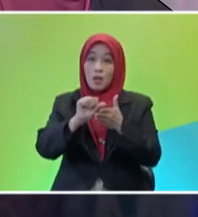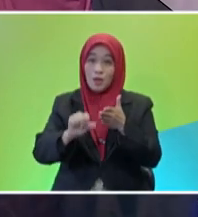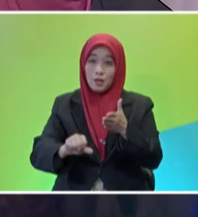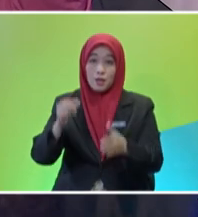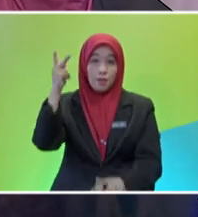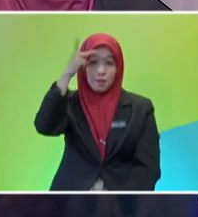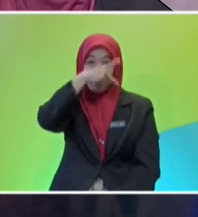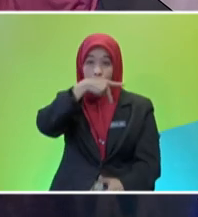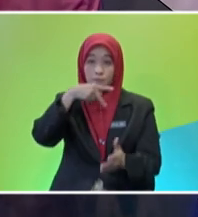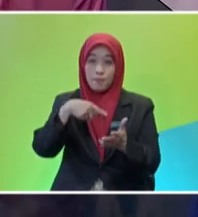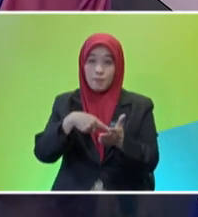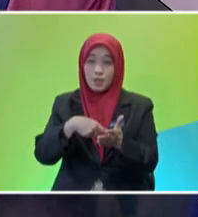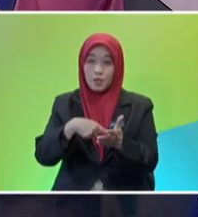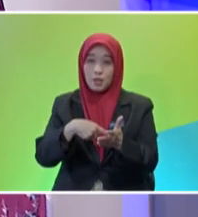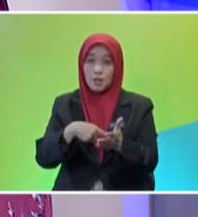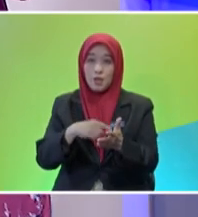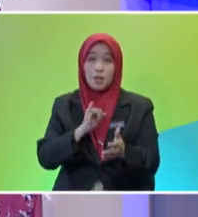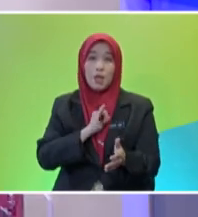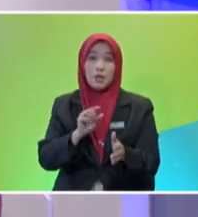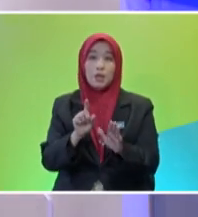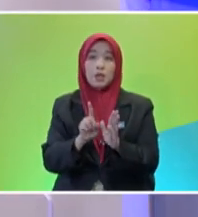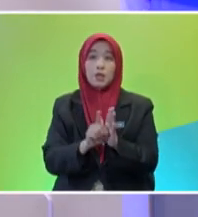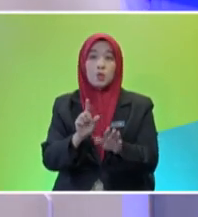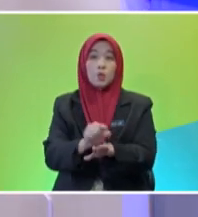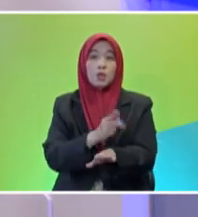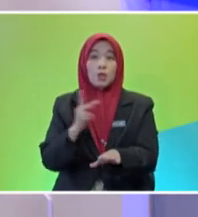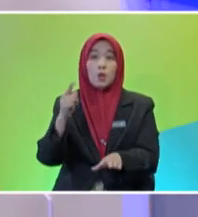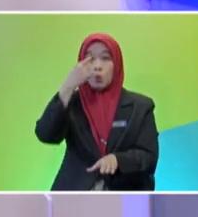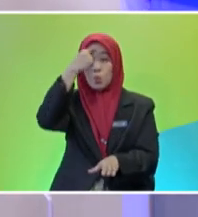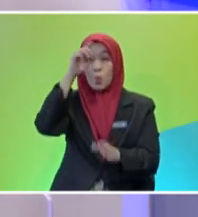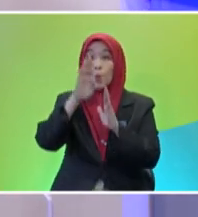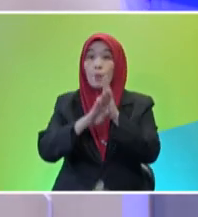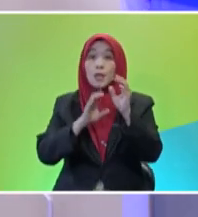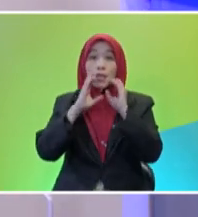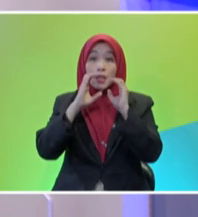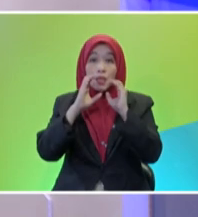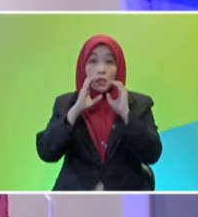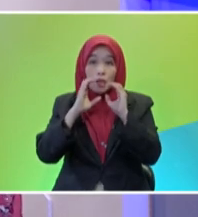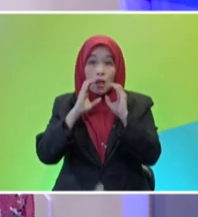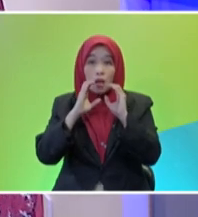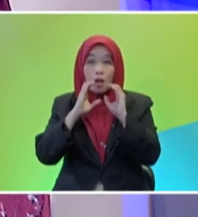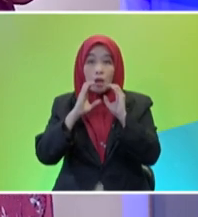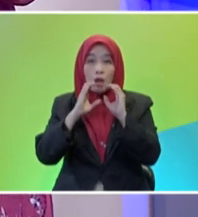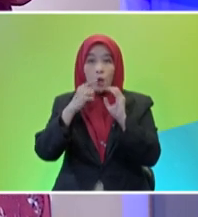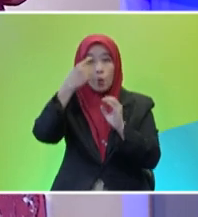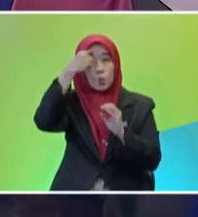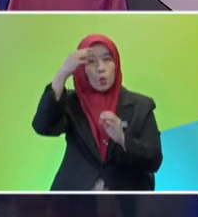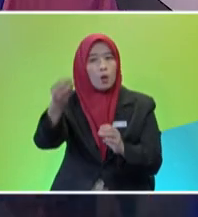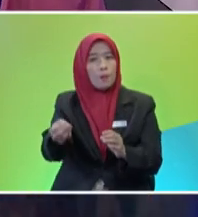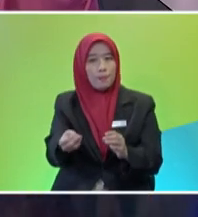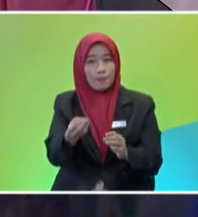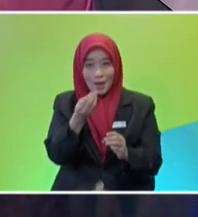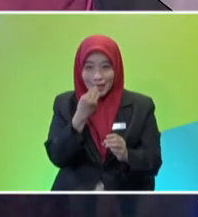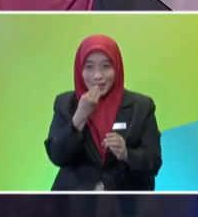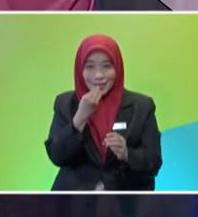Saya digunakan untuk bercakap. Bercakap seperti sekarang ini. Saya digunakan untuk makan.